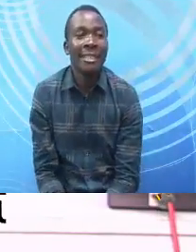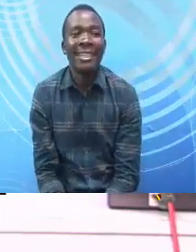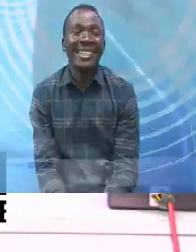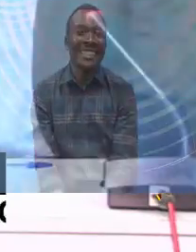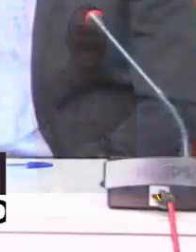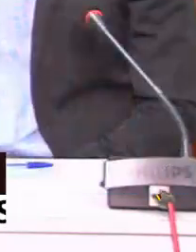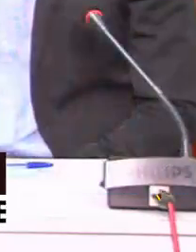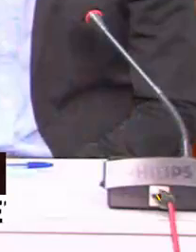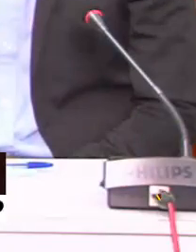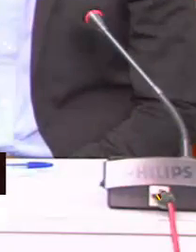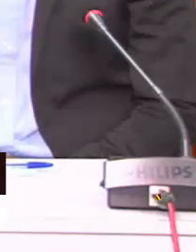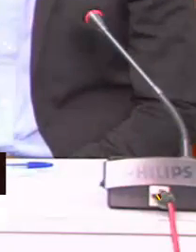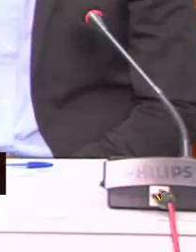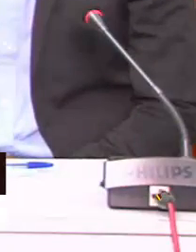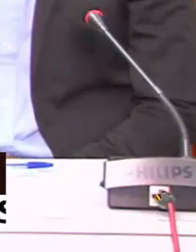murakoze cyane